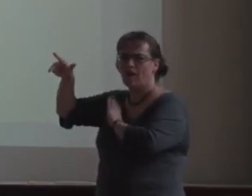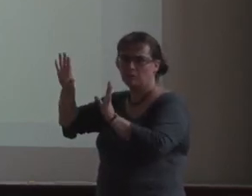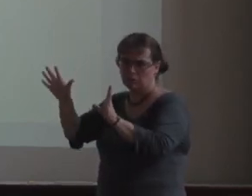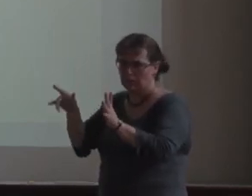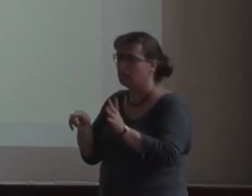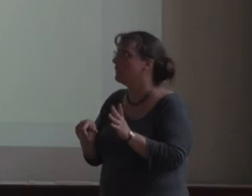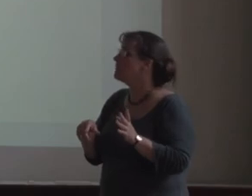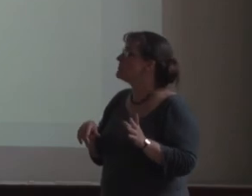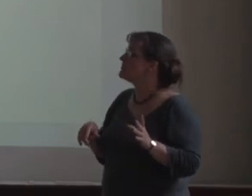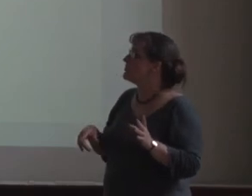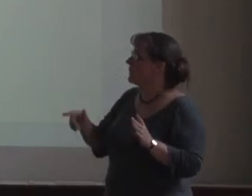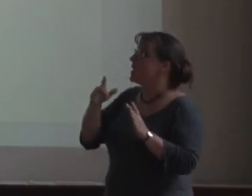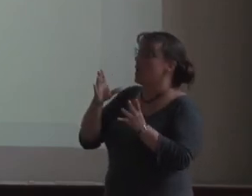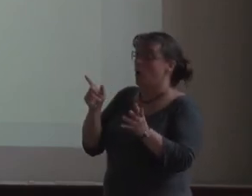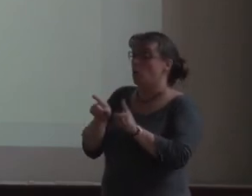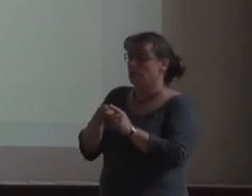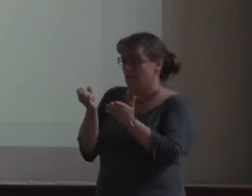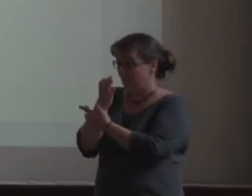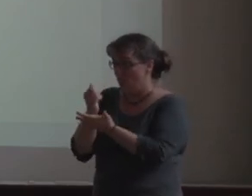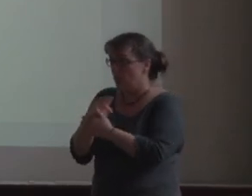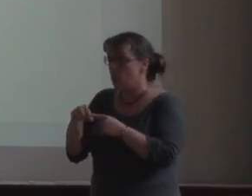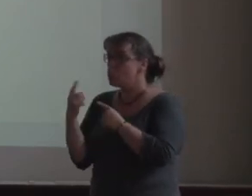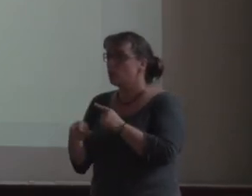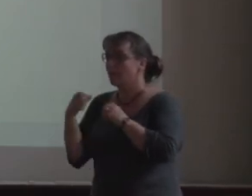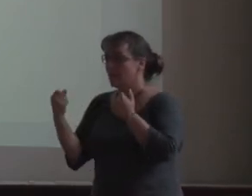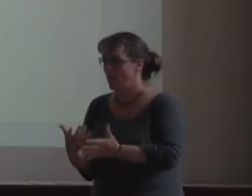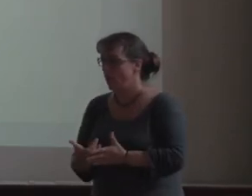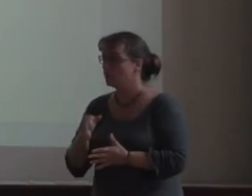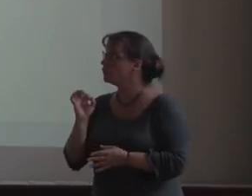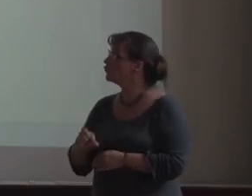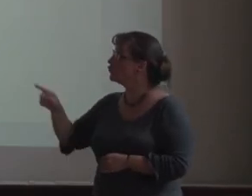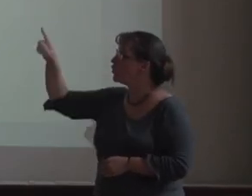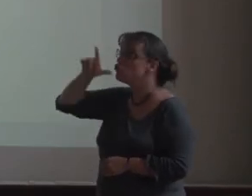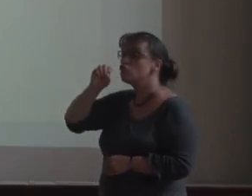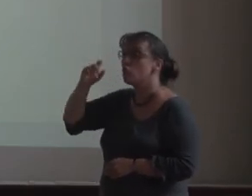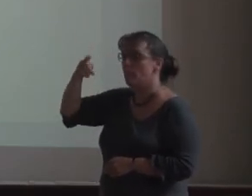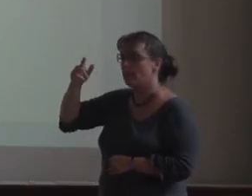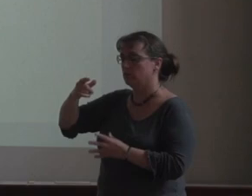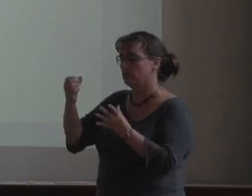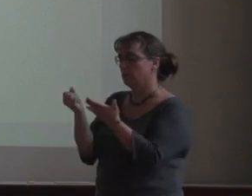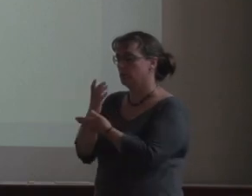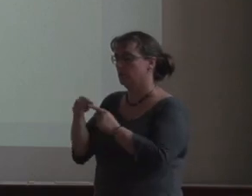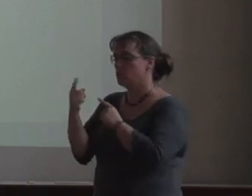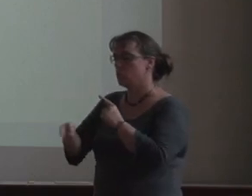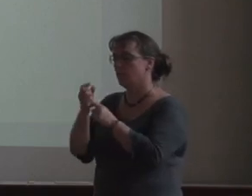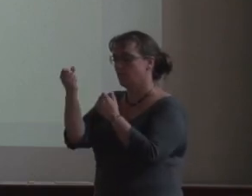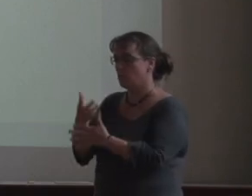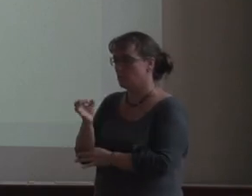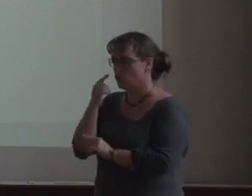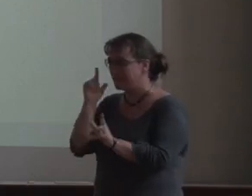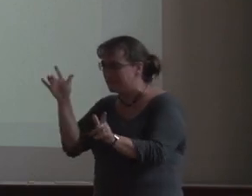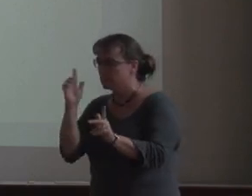Ensuite, on indique à la boucle événementielle d'Async.io, donc la loop ici, on aimerait surveiller notre